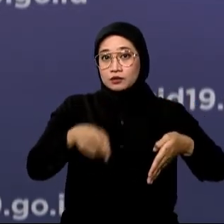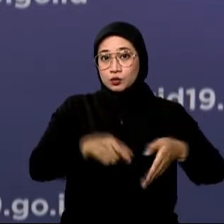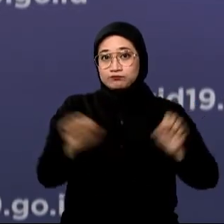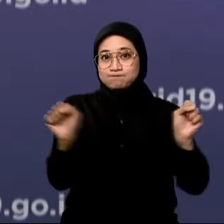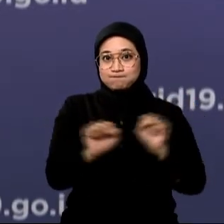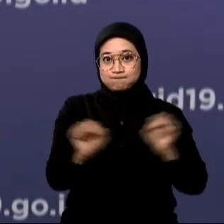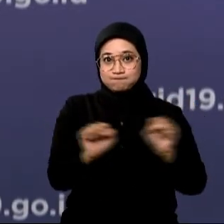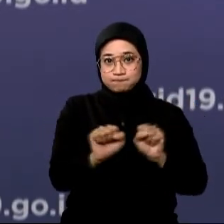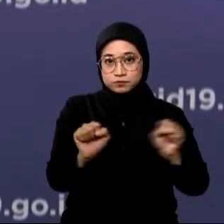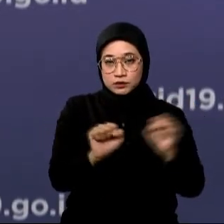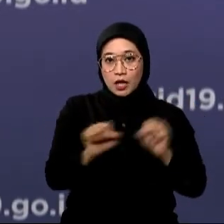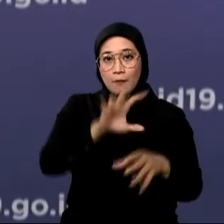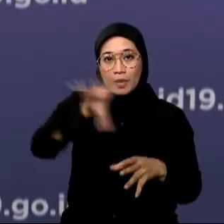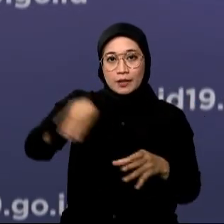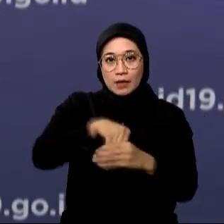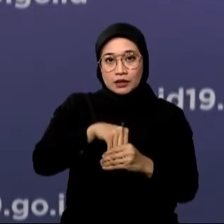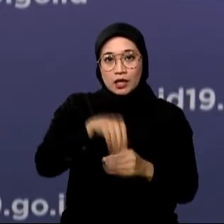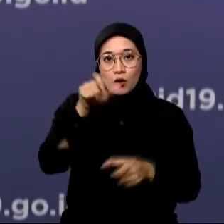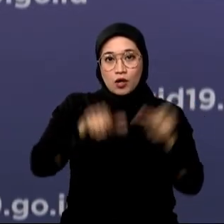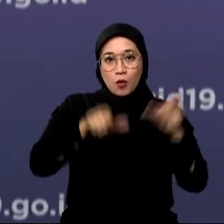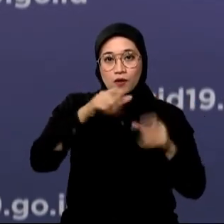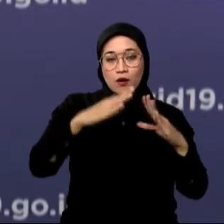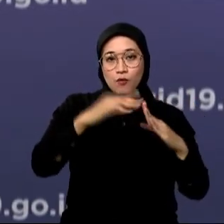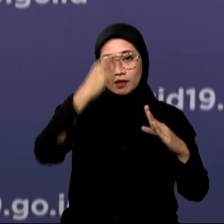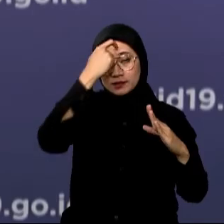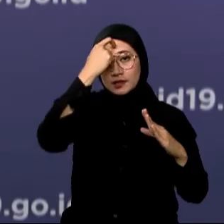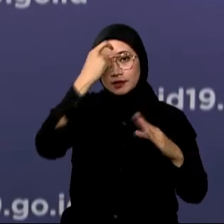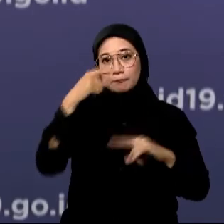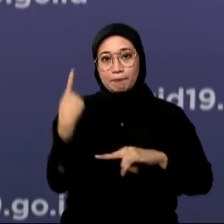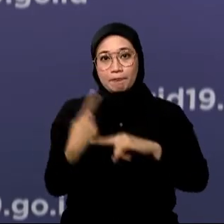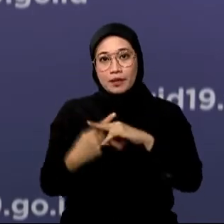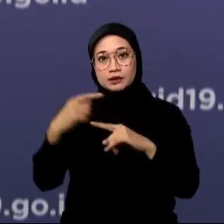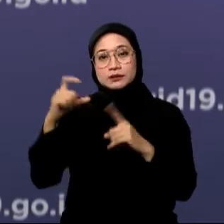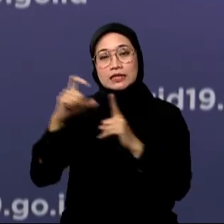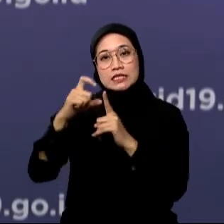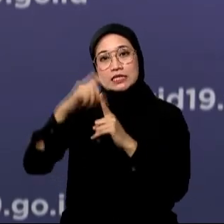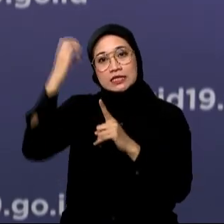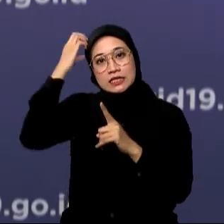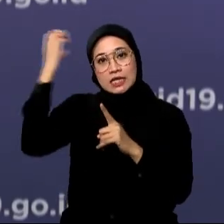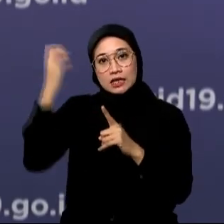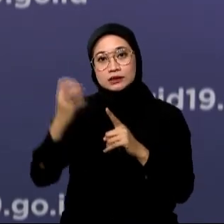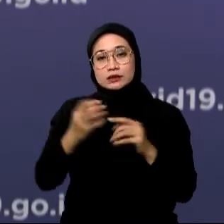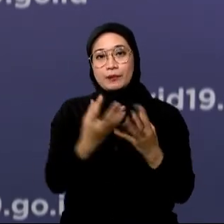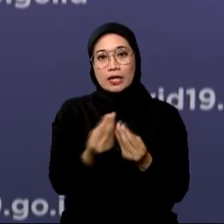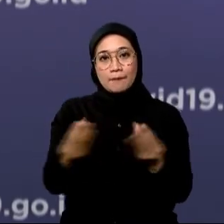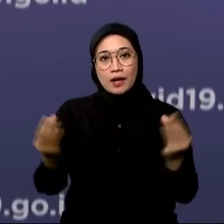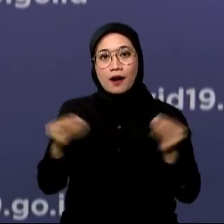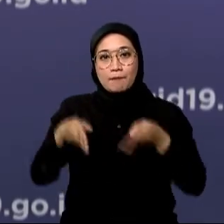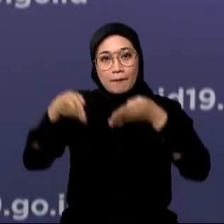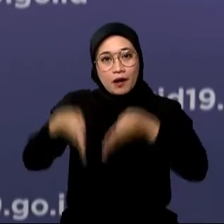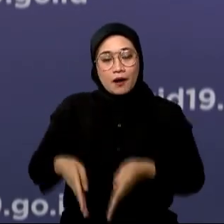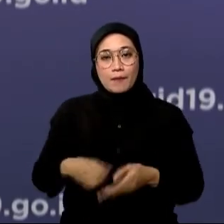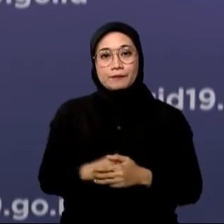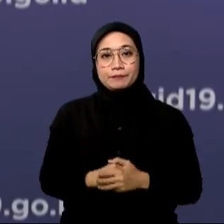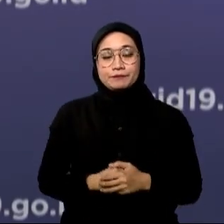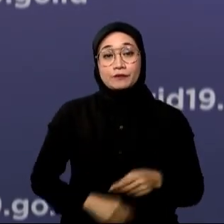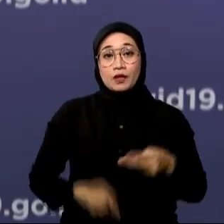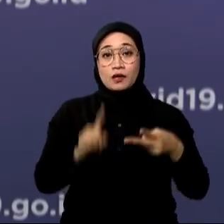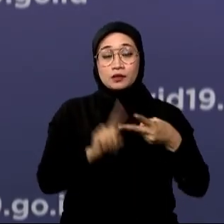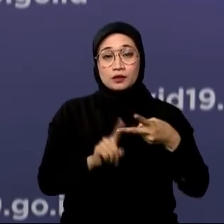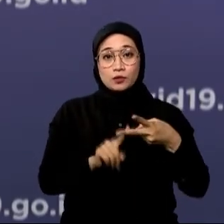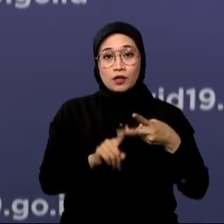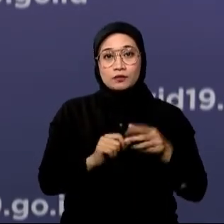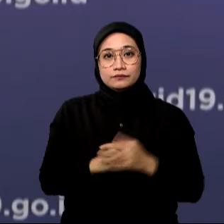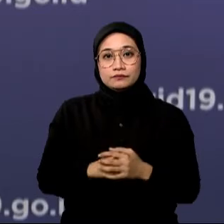segera mungkin dengan melibatkan pihak rumah sakit dan Dinas Pertamanan dan Pemakaman. Kemudian, pelayat yang